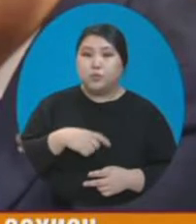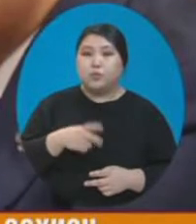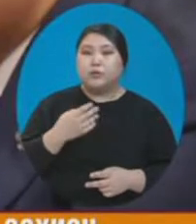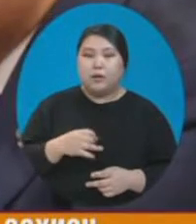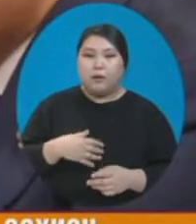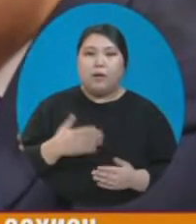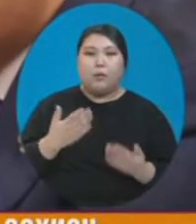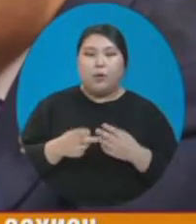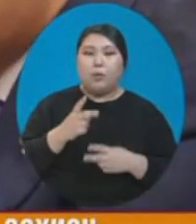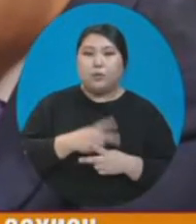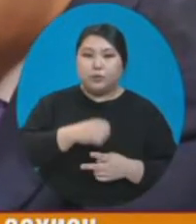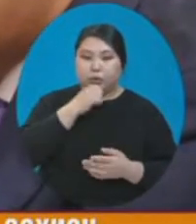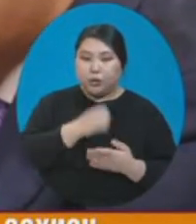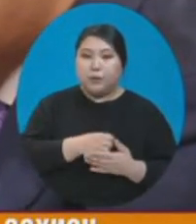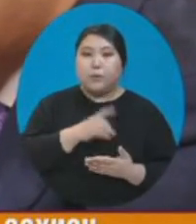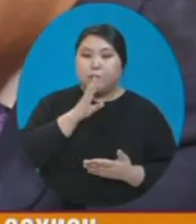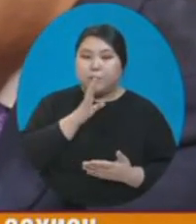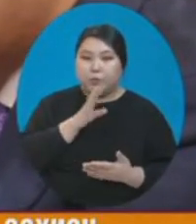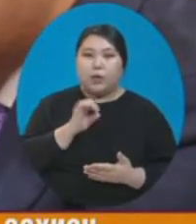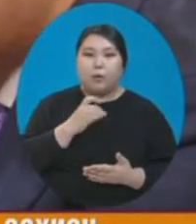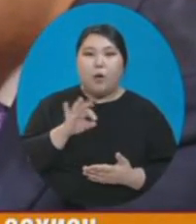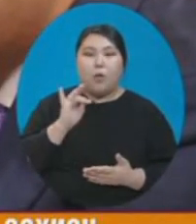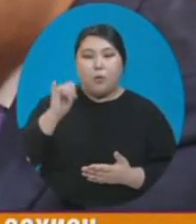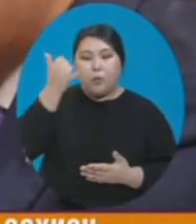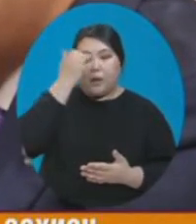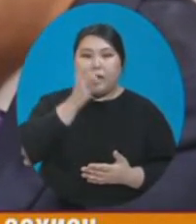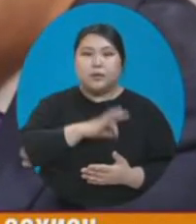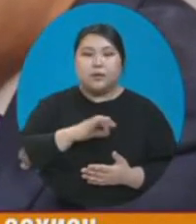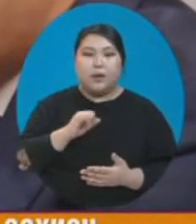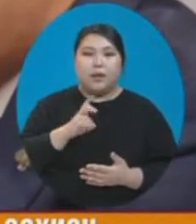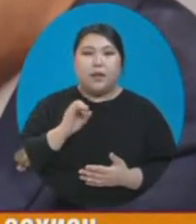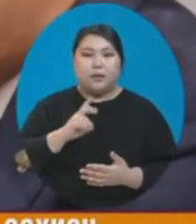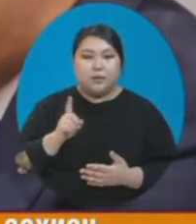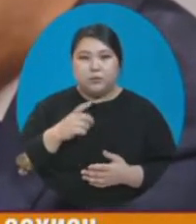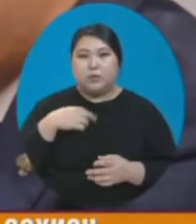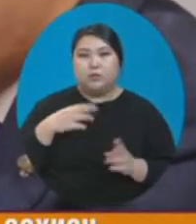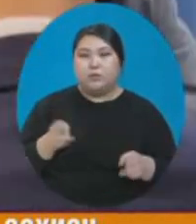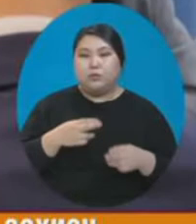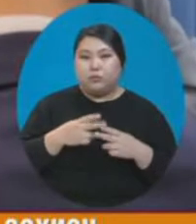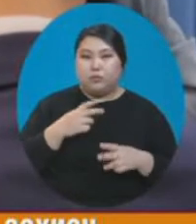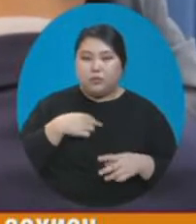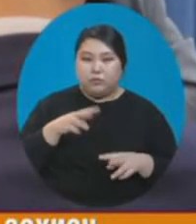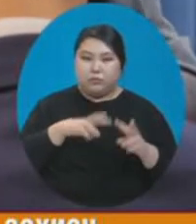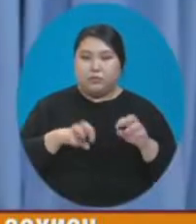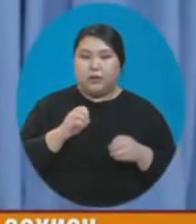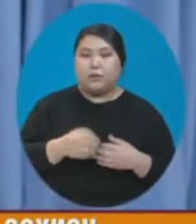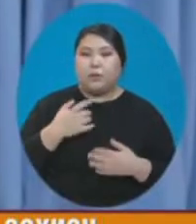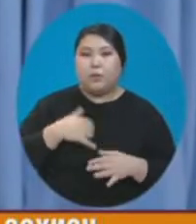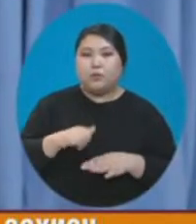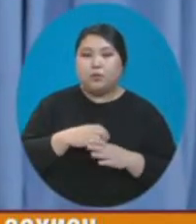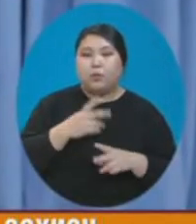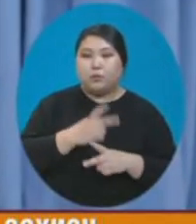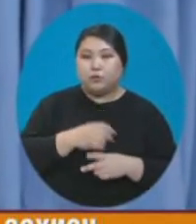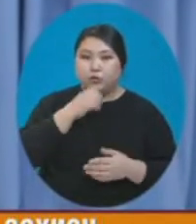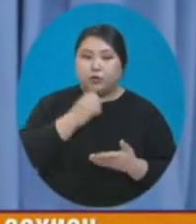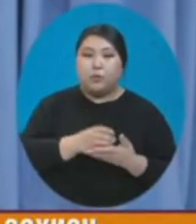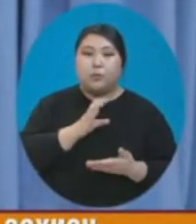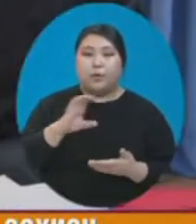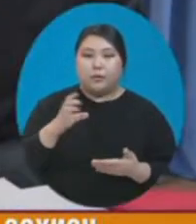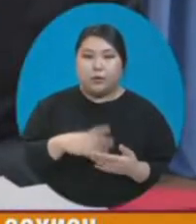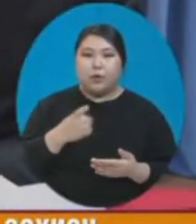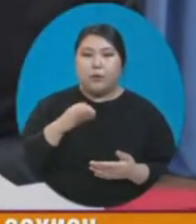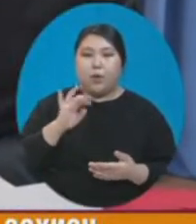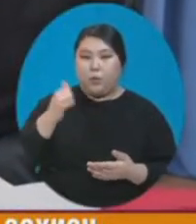аливаа хууль тогтоомжийг батлахдаа хиймэл оюун ухаан ашиглаж анализ дүгнэлт дүн шинжилгээ гаргадаг байна. Манай улсын хууль тогтоох байгууллага хиймэл оюун